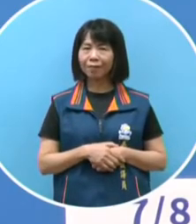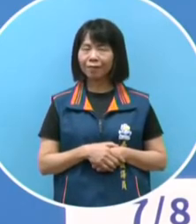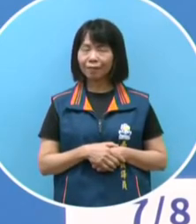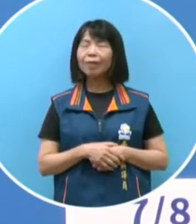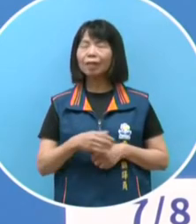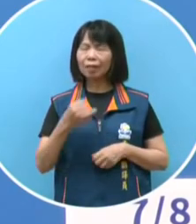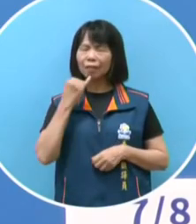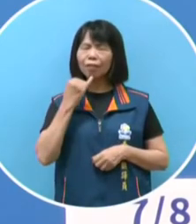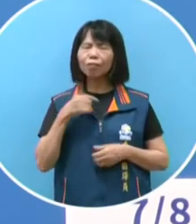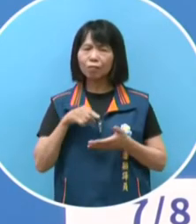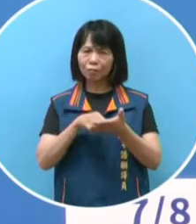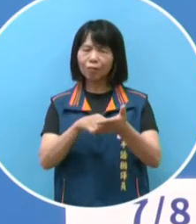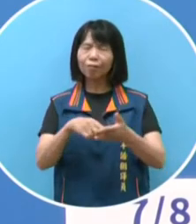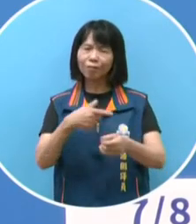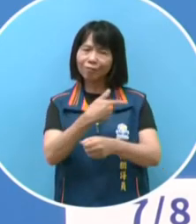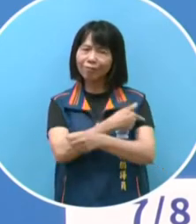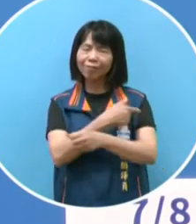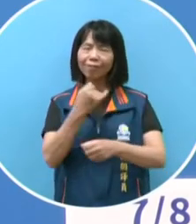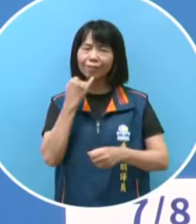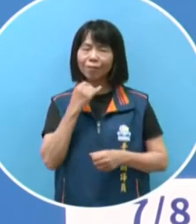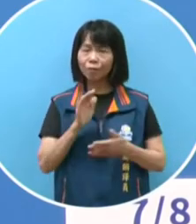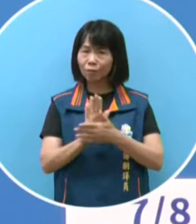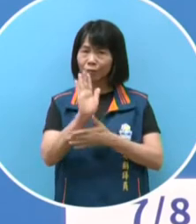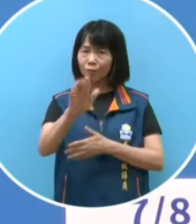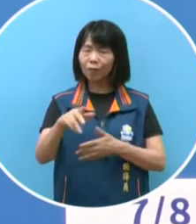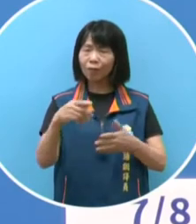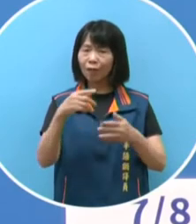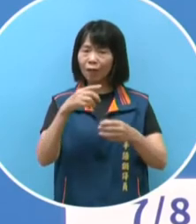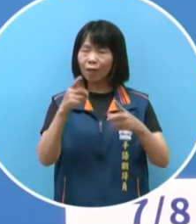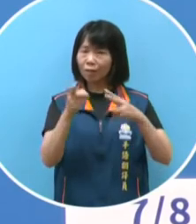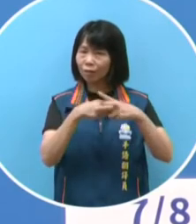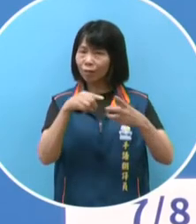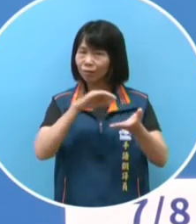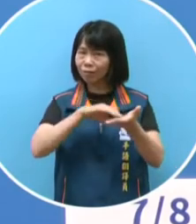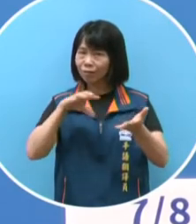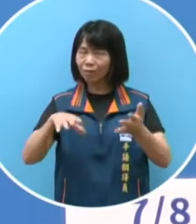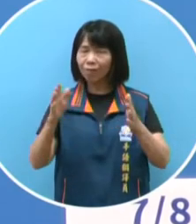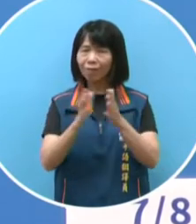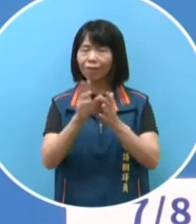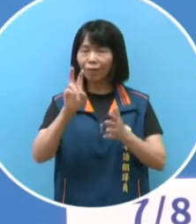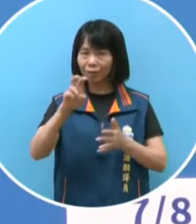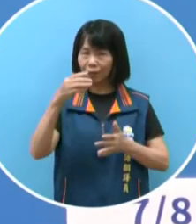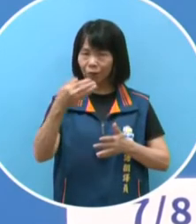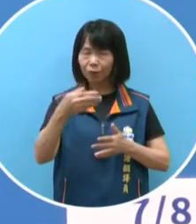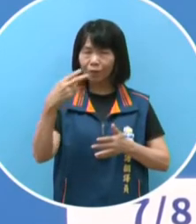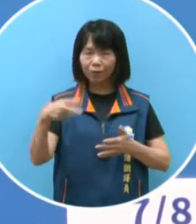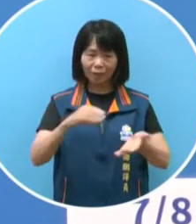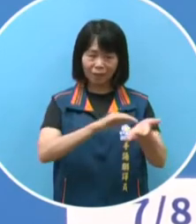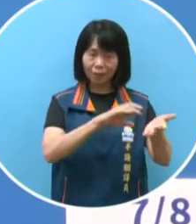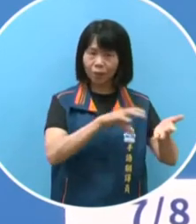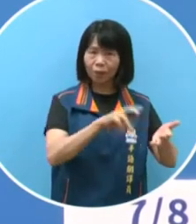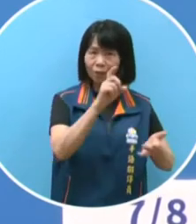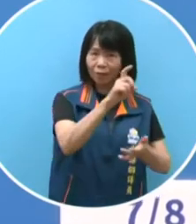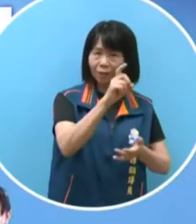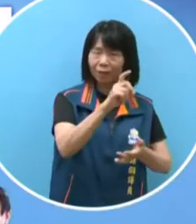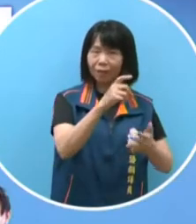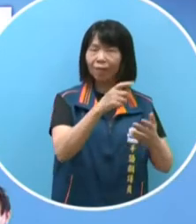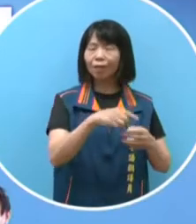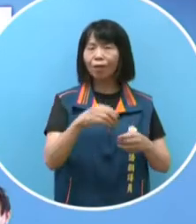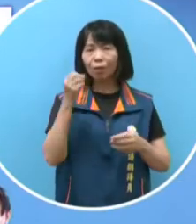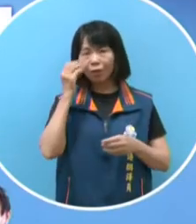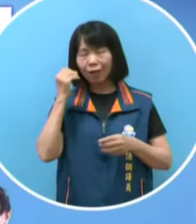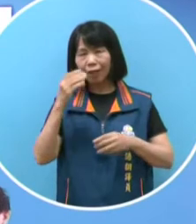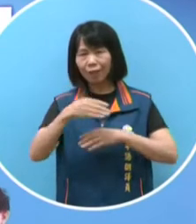打。那未来我们会跟29家的诊所，还有这个10家的医院，以及花莲县我